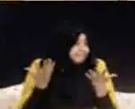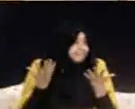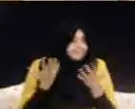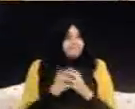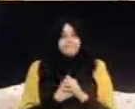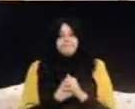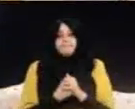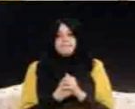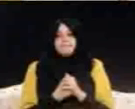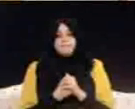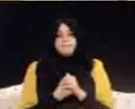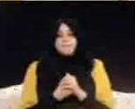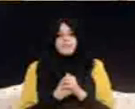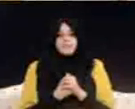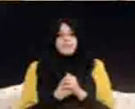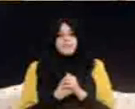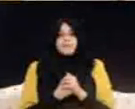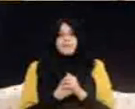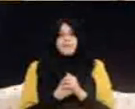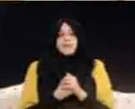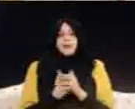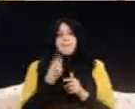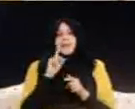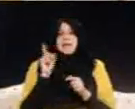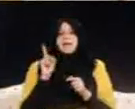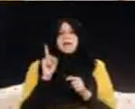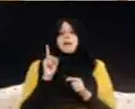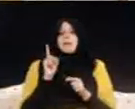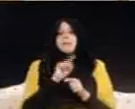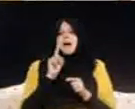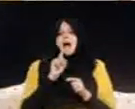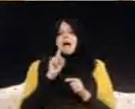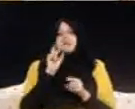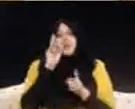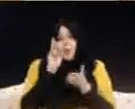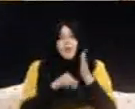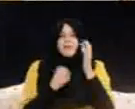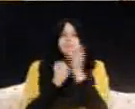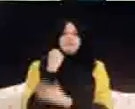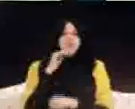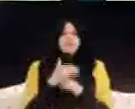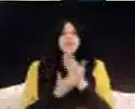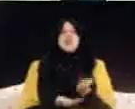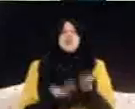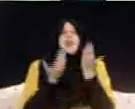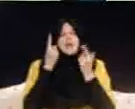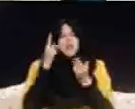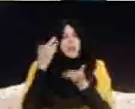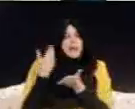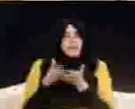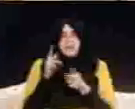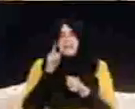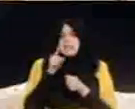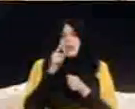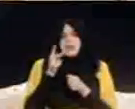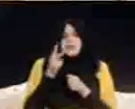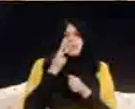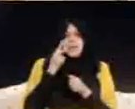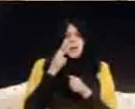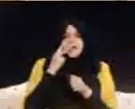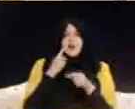مليحة، والحكم الشرعي واضح في هذا الباب. لذلك إن شاء الله ربي يعافيكم ويعافينا جميعا من السجاير،